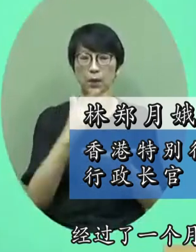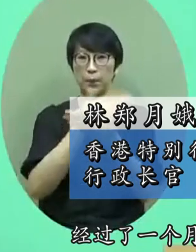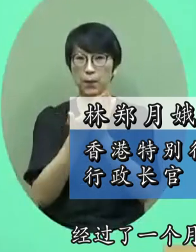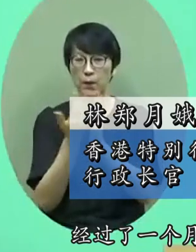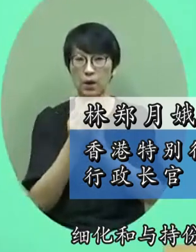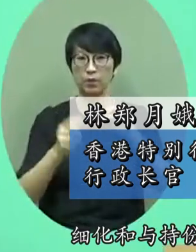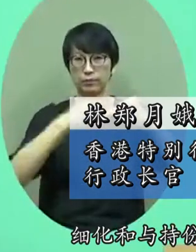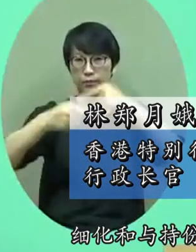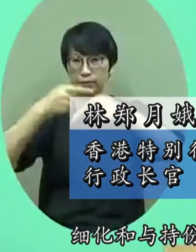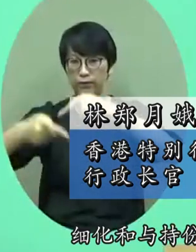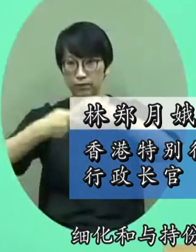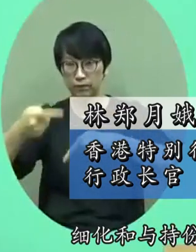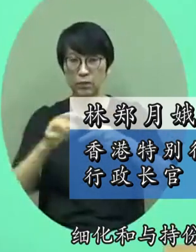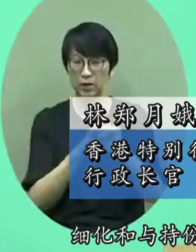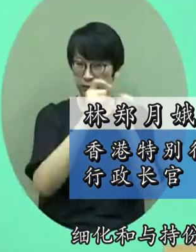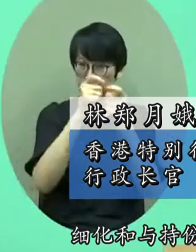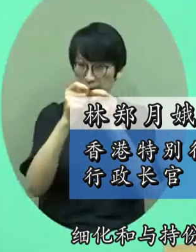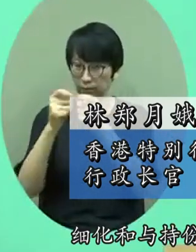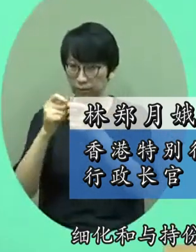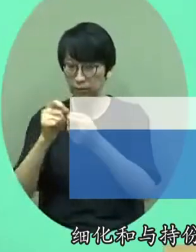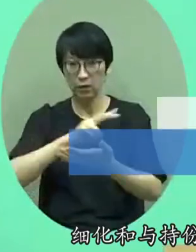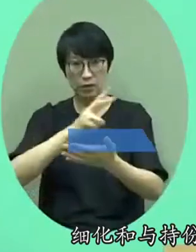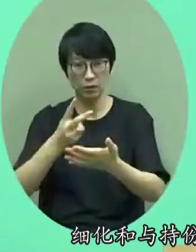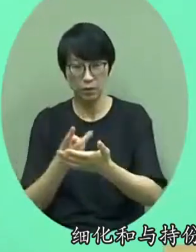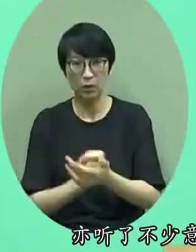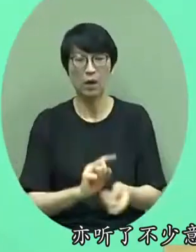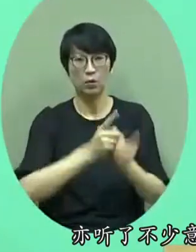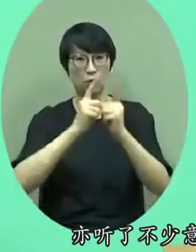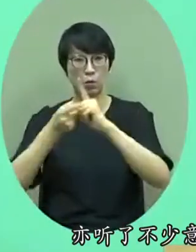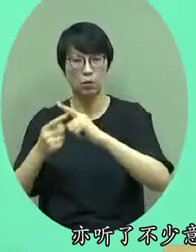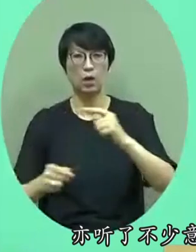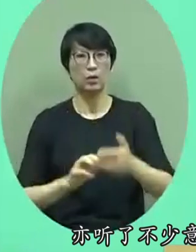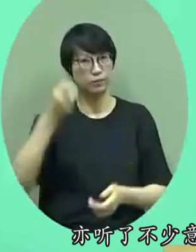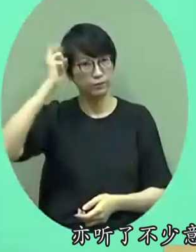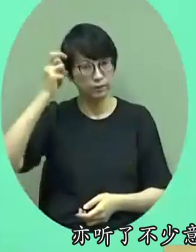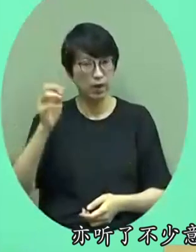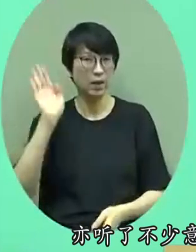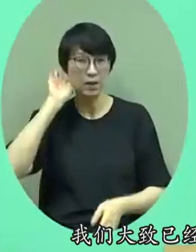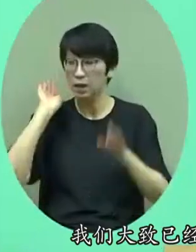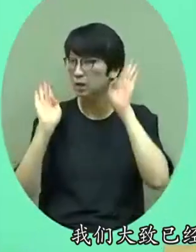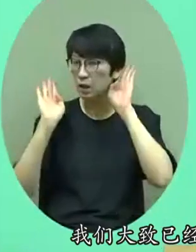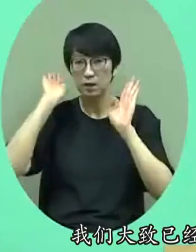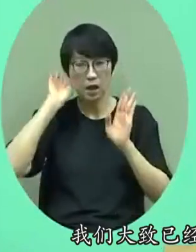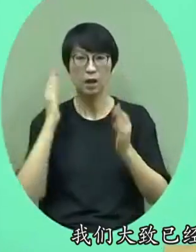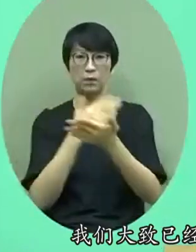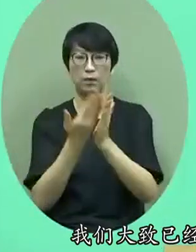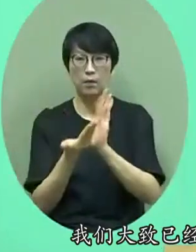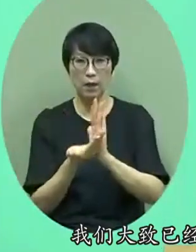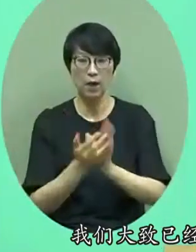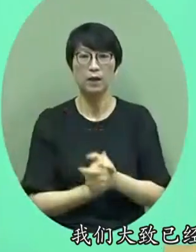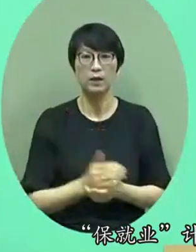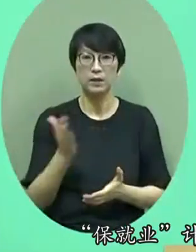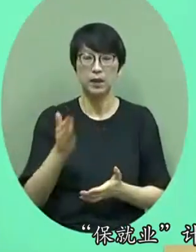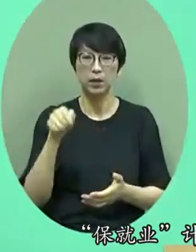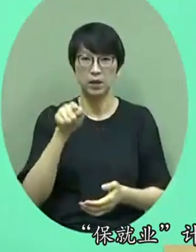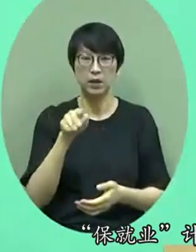论、细化和与持份者的研究，亦都听了不少的意见，我们大致已经敲定了这